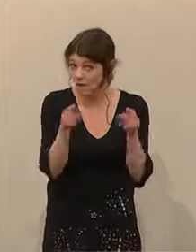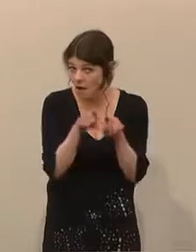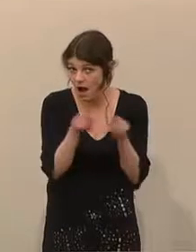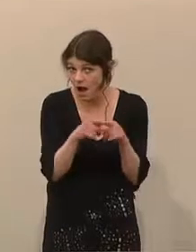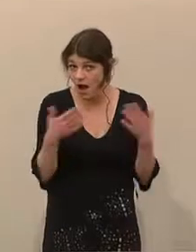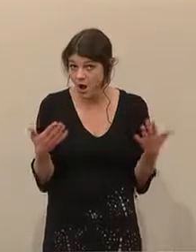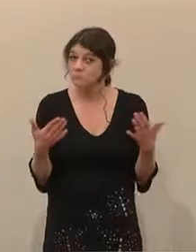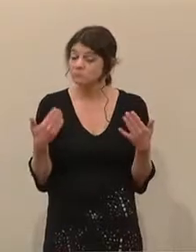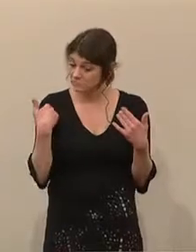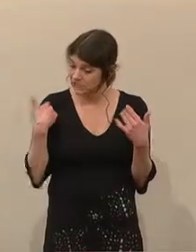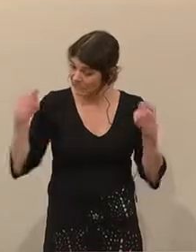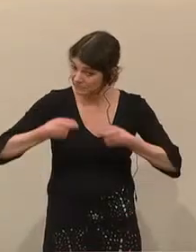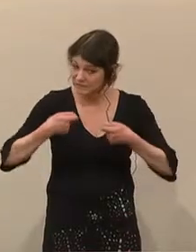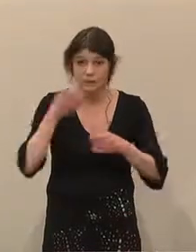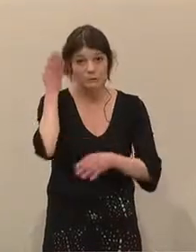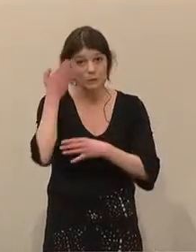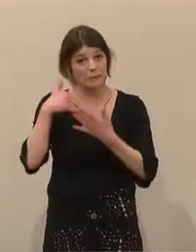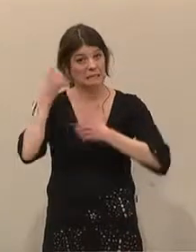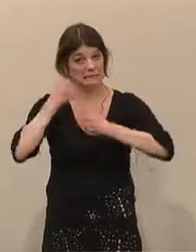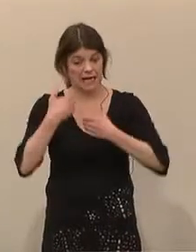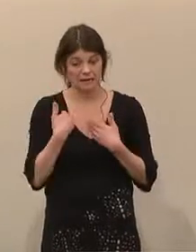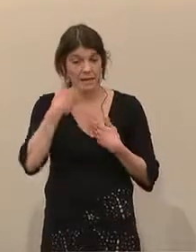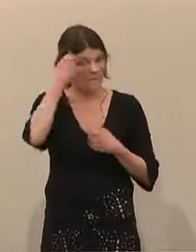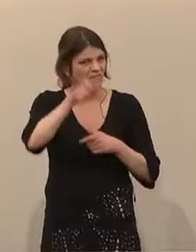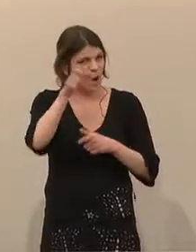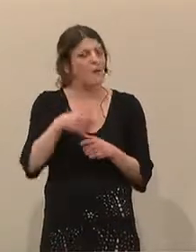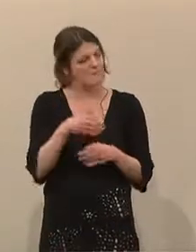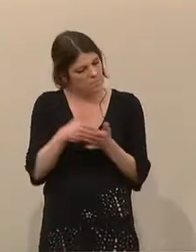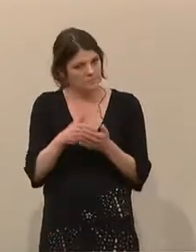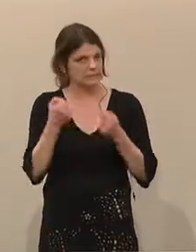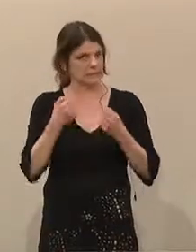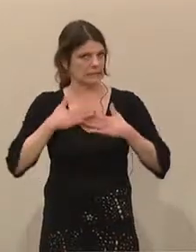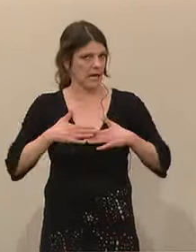Ebenfalls investieren wir in unsere Sicherheit. Die Bevölkerung möchte Sicherheit.